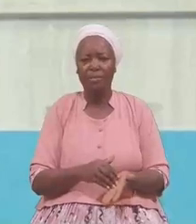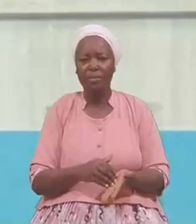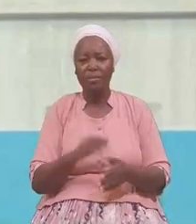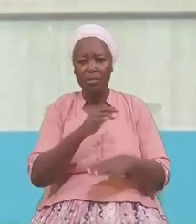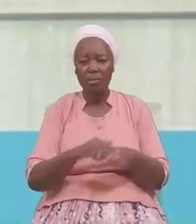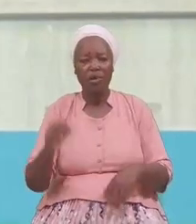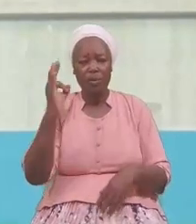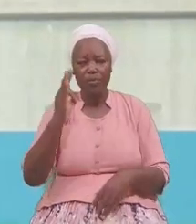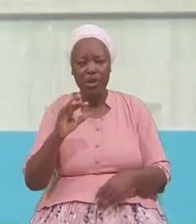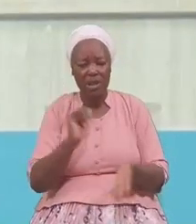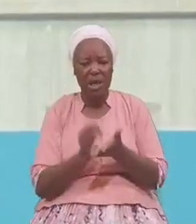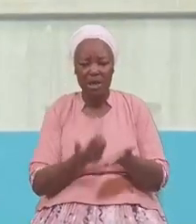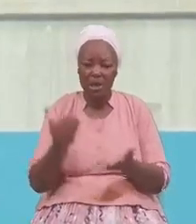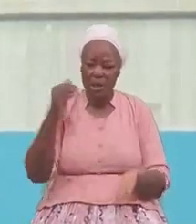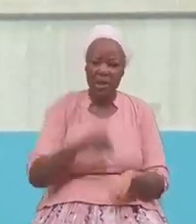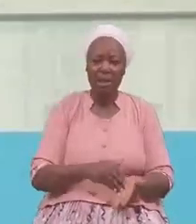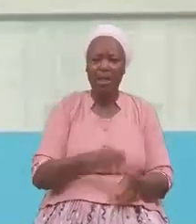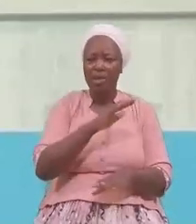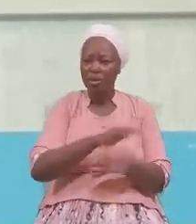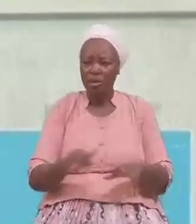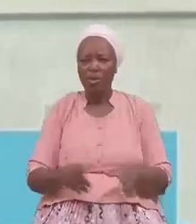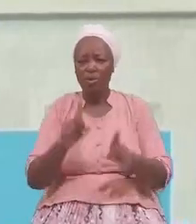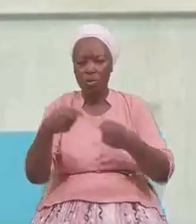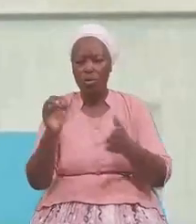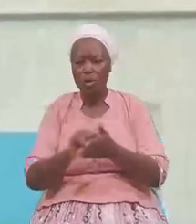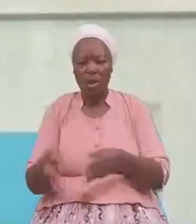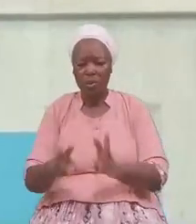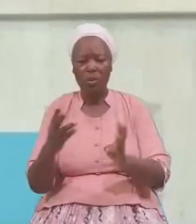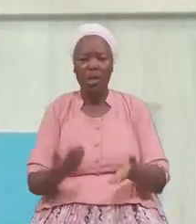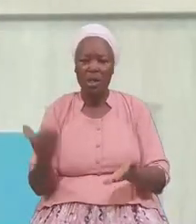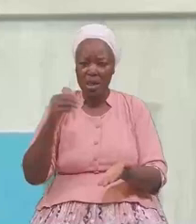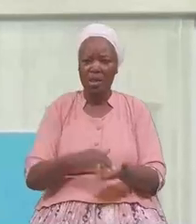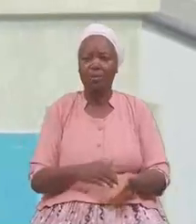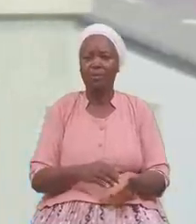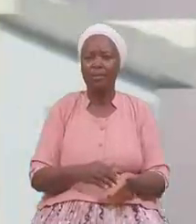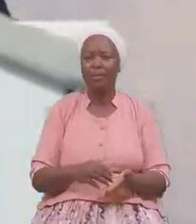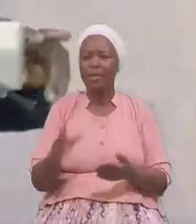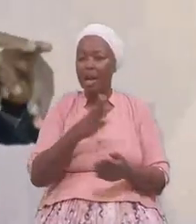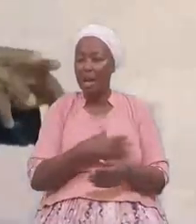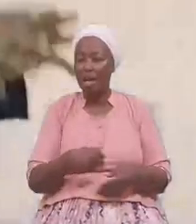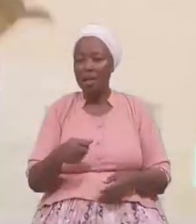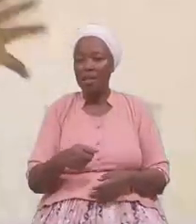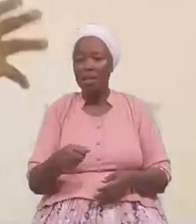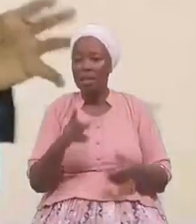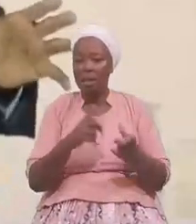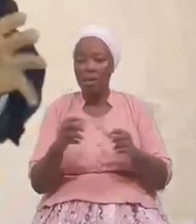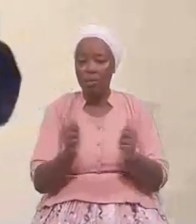cela, ne va plus dans cette direction. Et avec leur